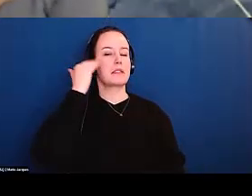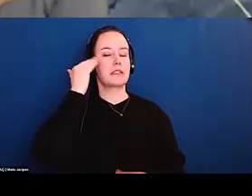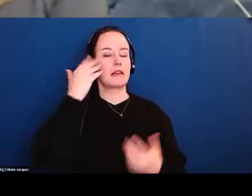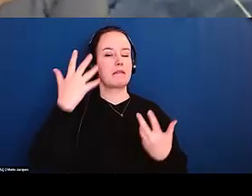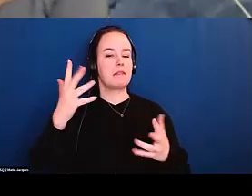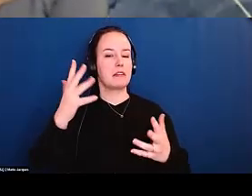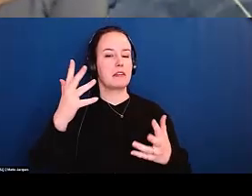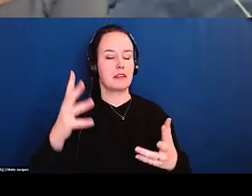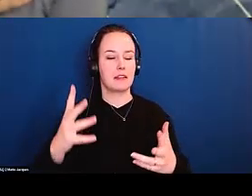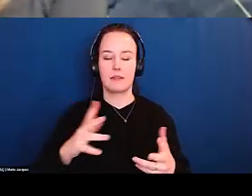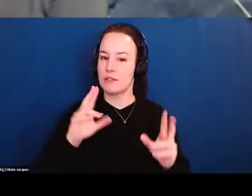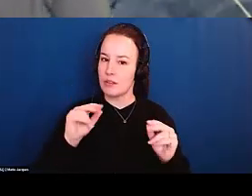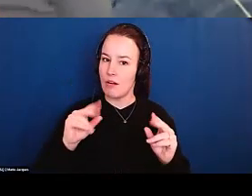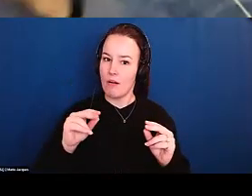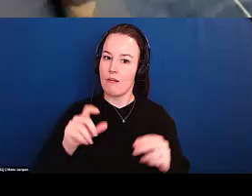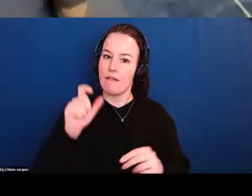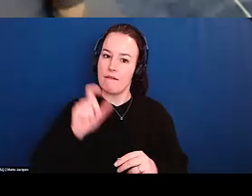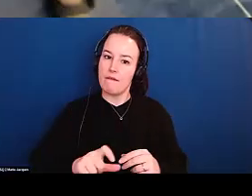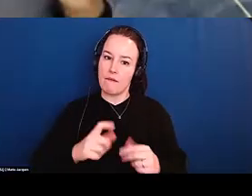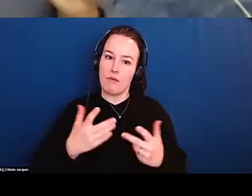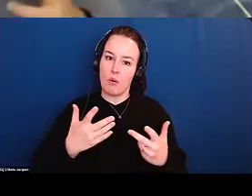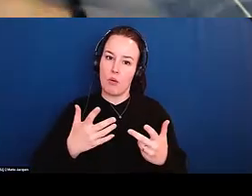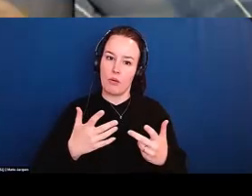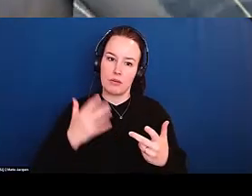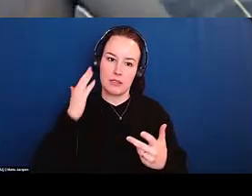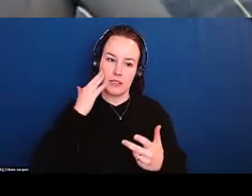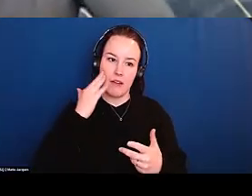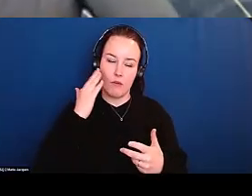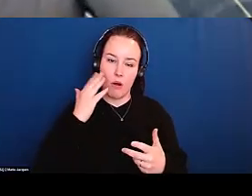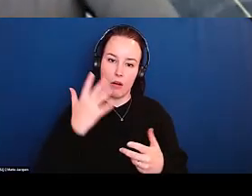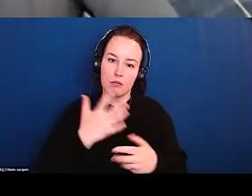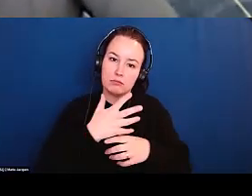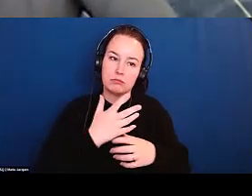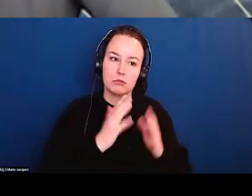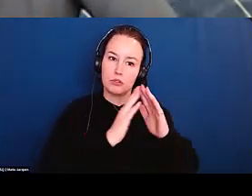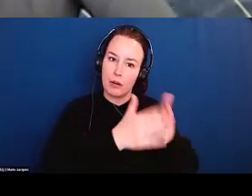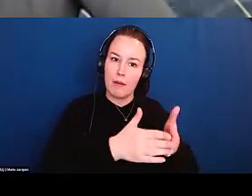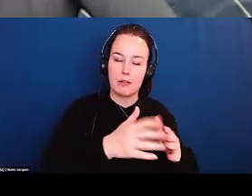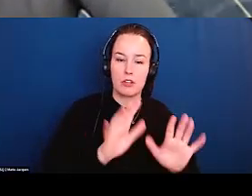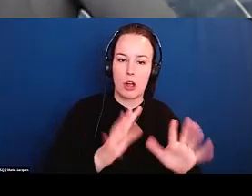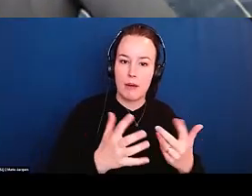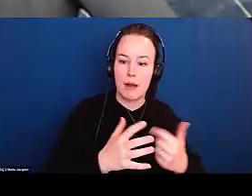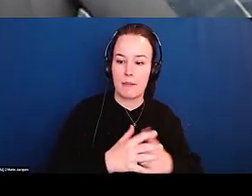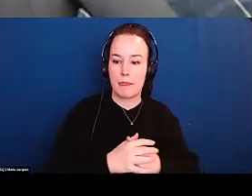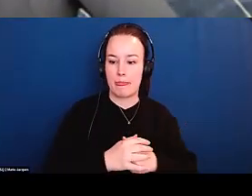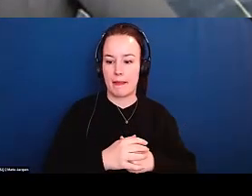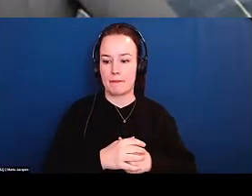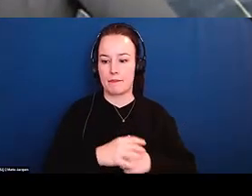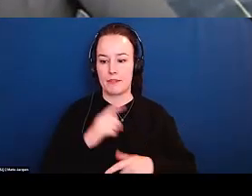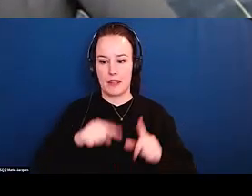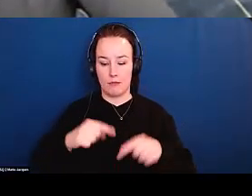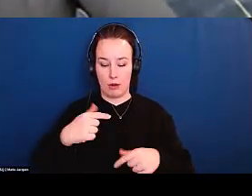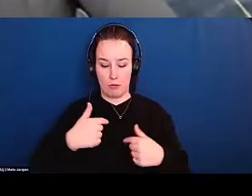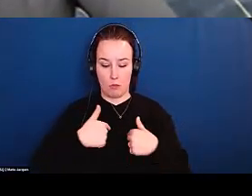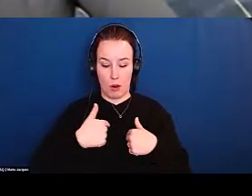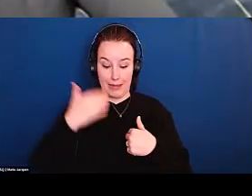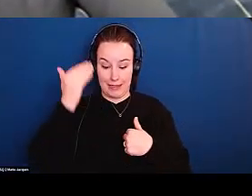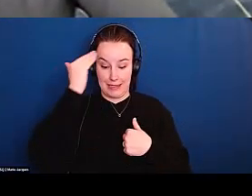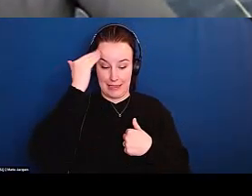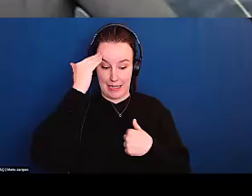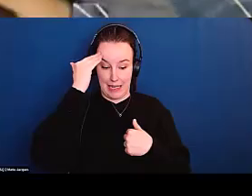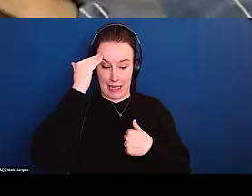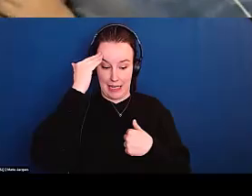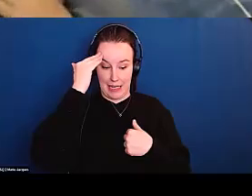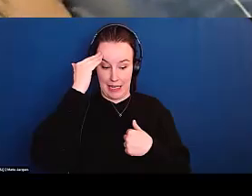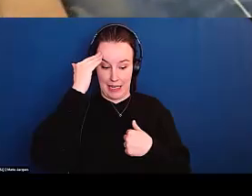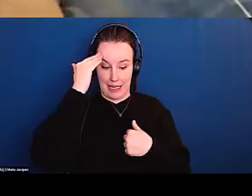Assumer que vous n'avez rien du tout. Parce que ça se construit avec le temps. Donc, moi, je sais uniquement